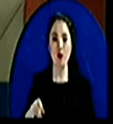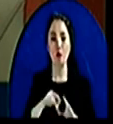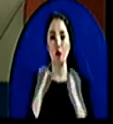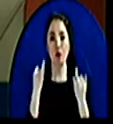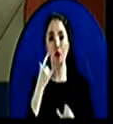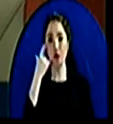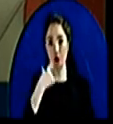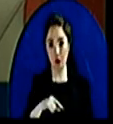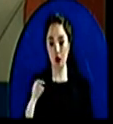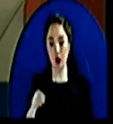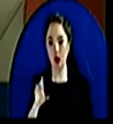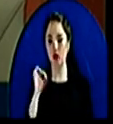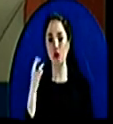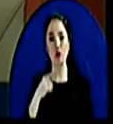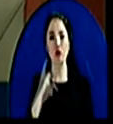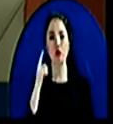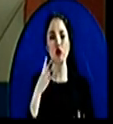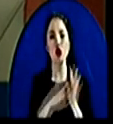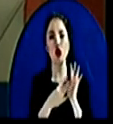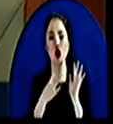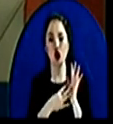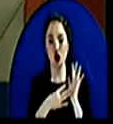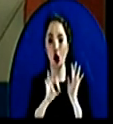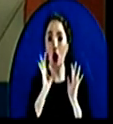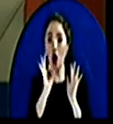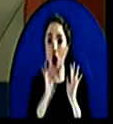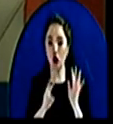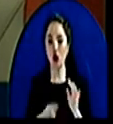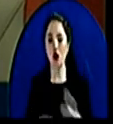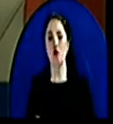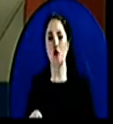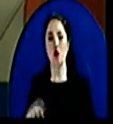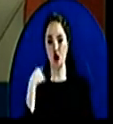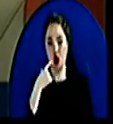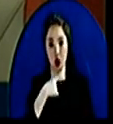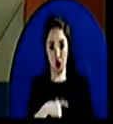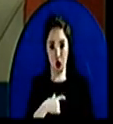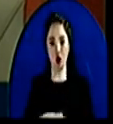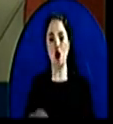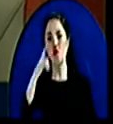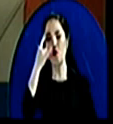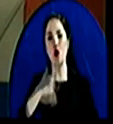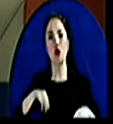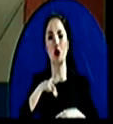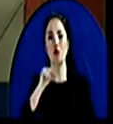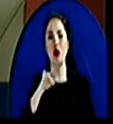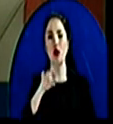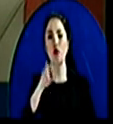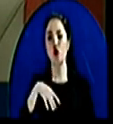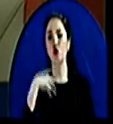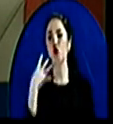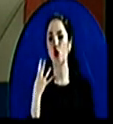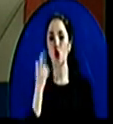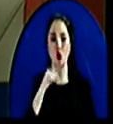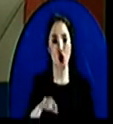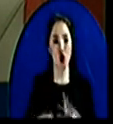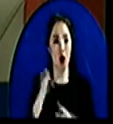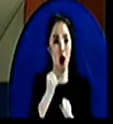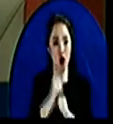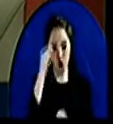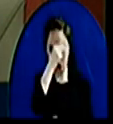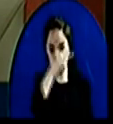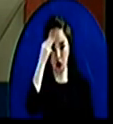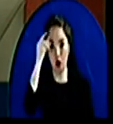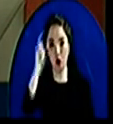гишүүн Л.Болдын болдон 1990 онд улсын баг хурлын гишүүн Монгол улсын парламентд 4 удаа сонгогдсон ажиллаж байгаа туршлагатай